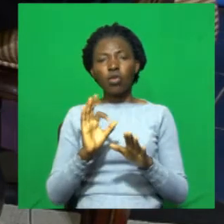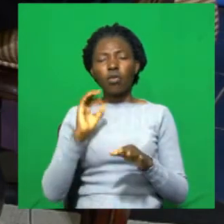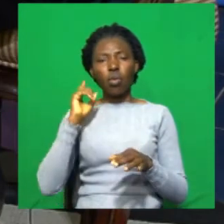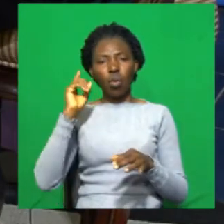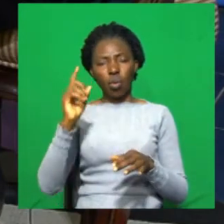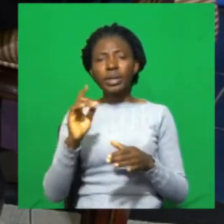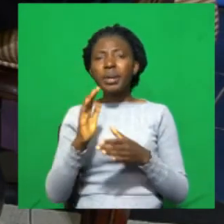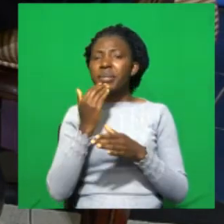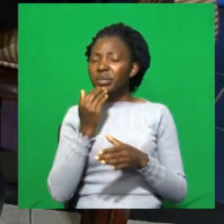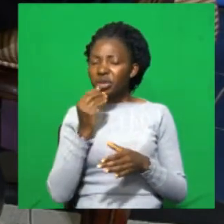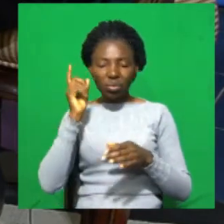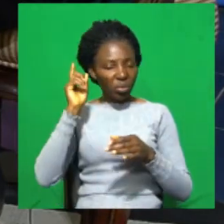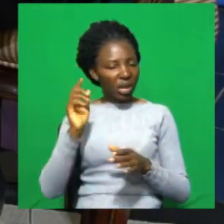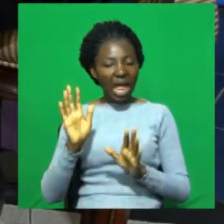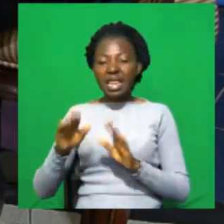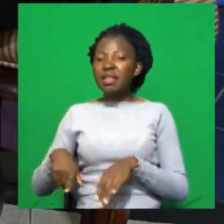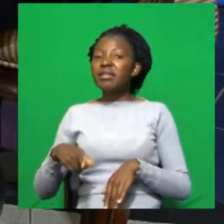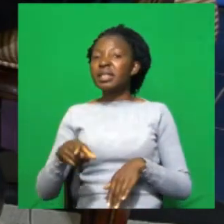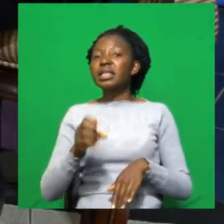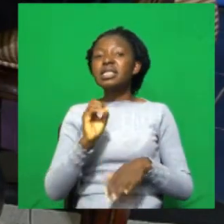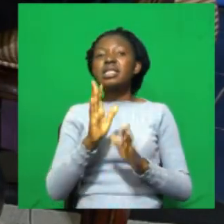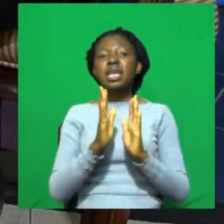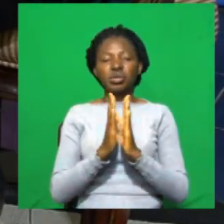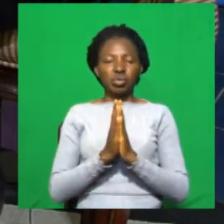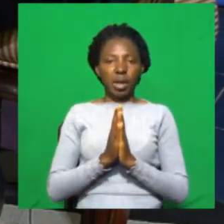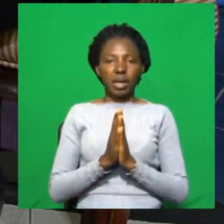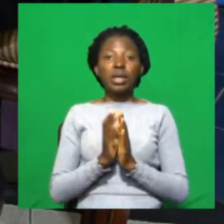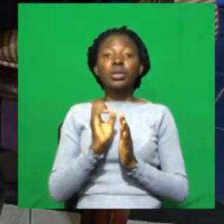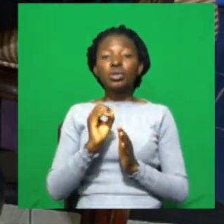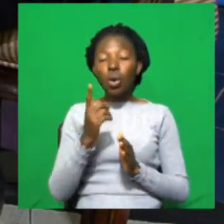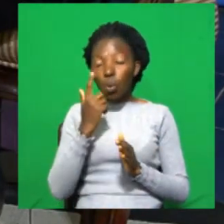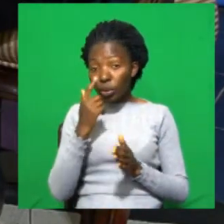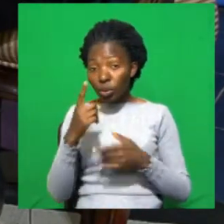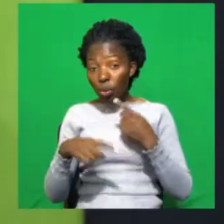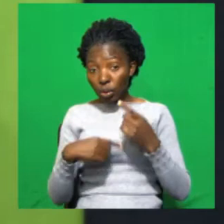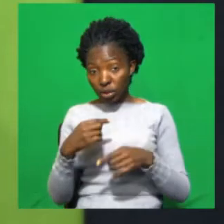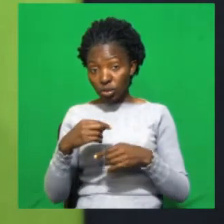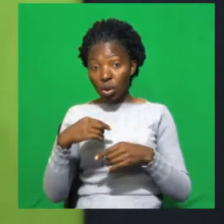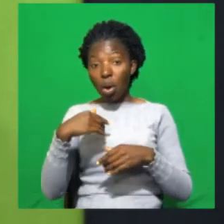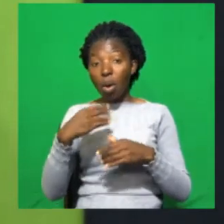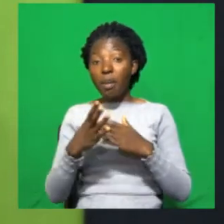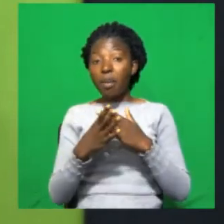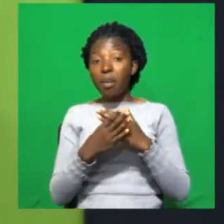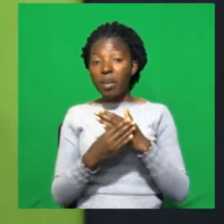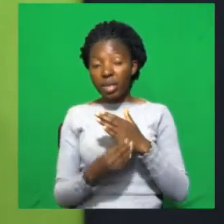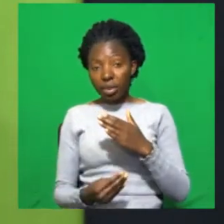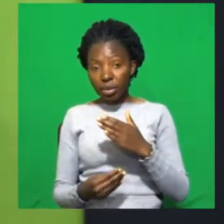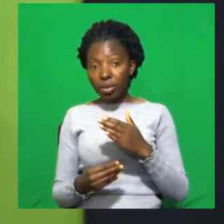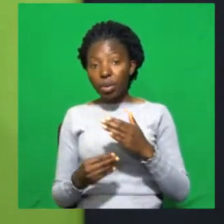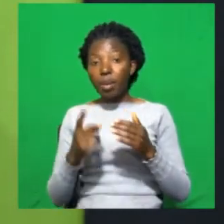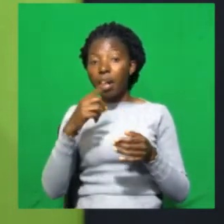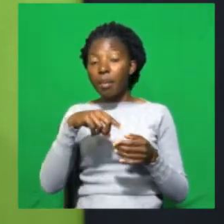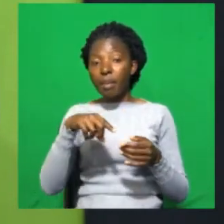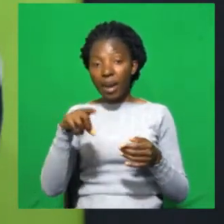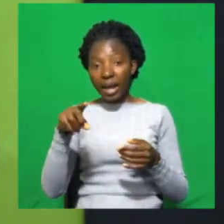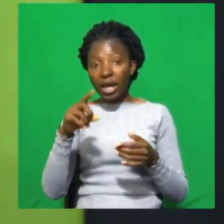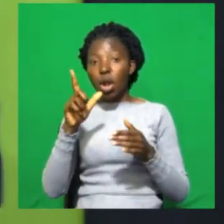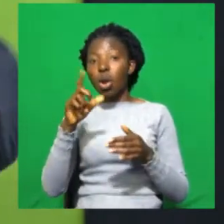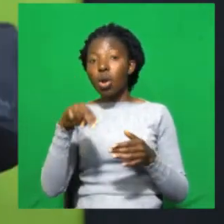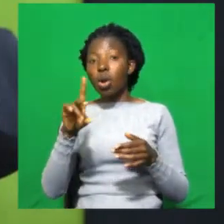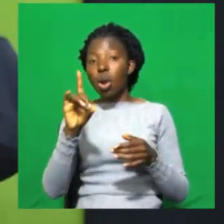kuti ugaro hwaMwari hapachisina. Saka even tikazopfuura pana Mateo, handi tikabva pana Mateo tinoenda pana Marko